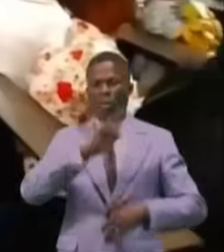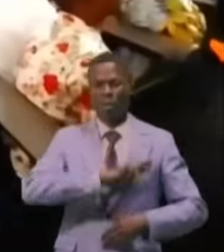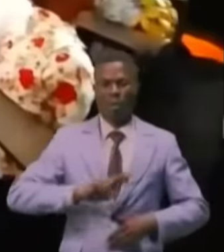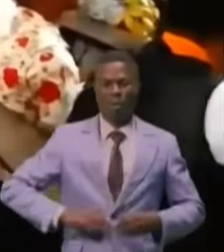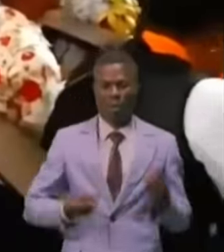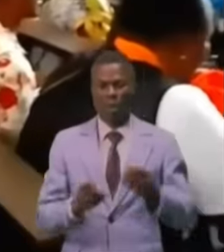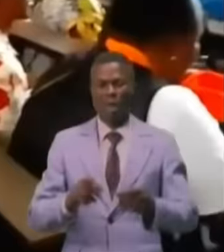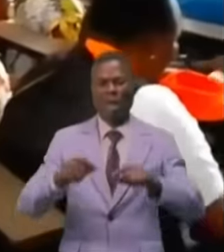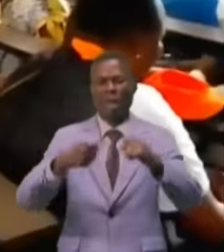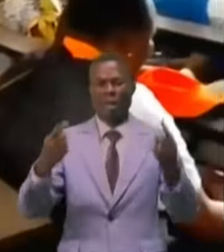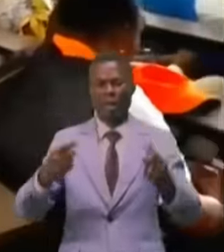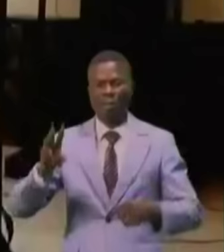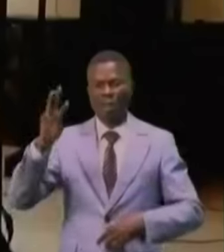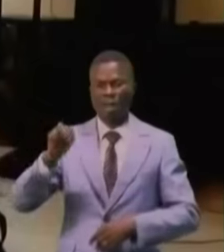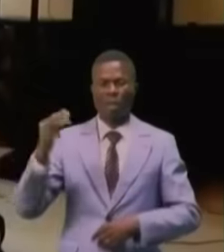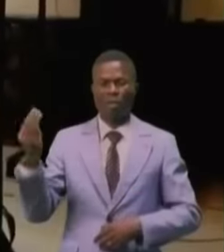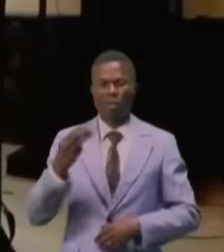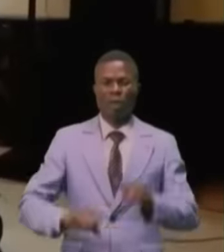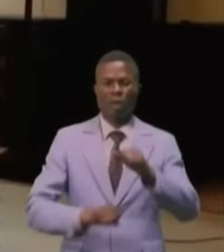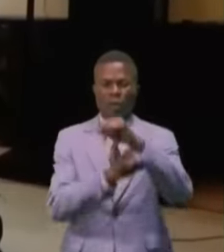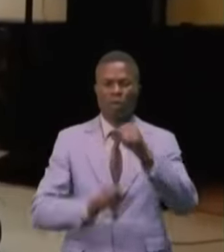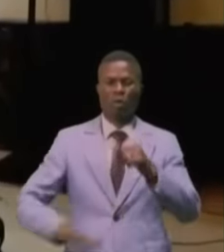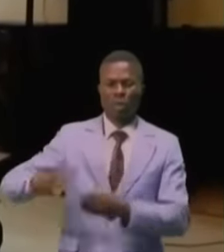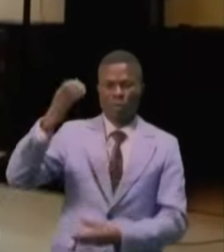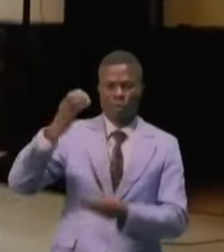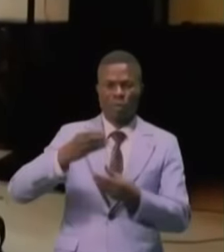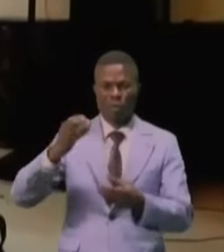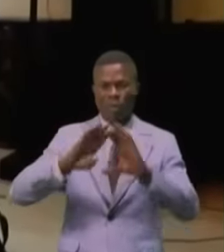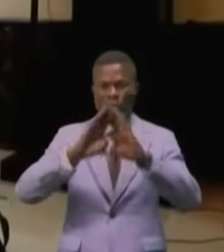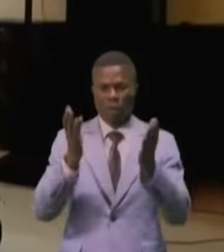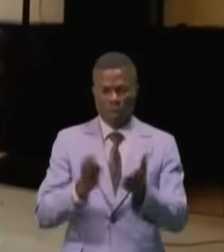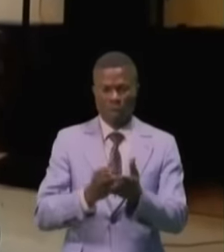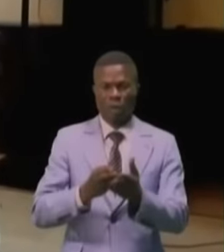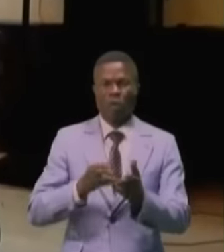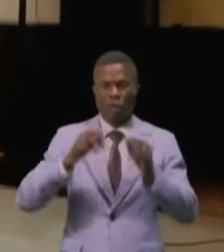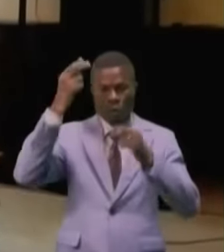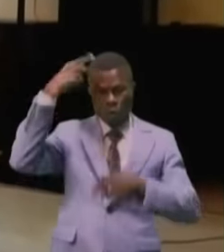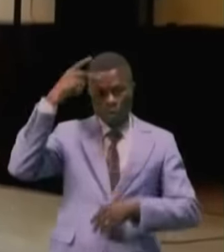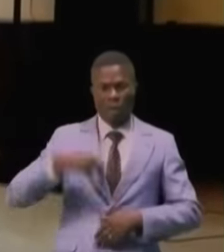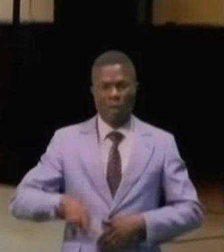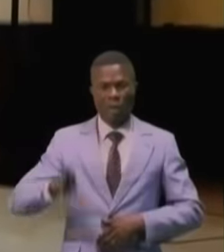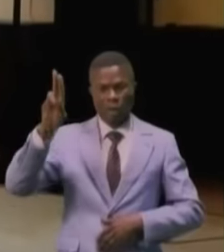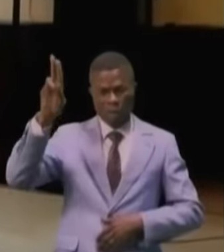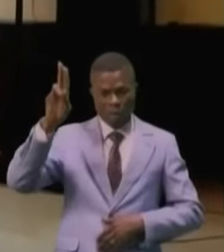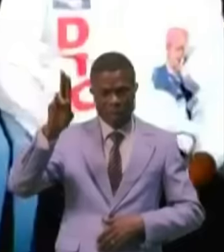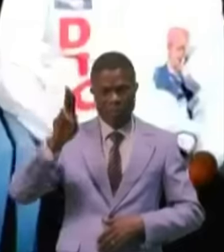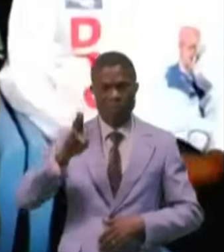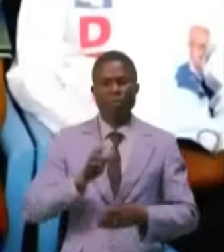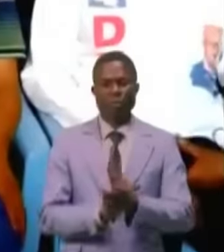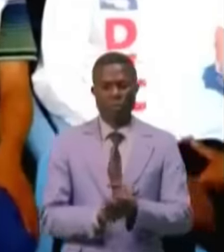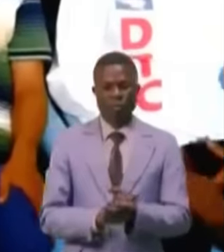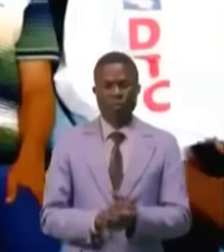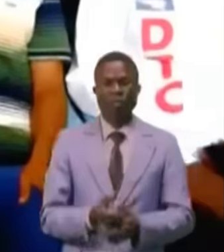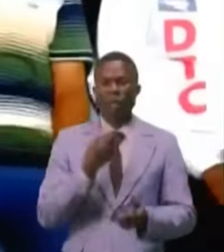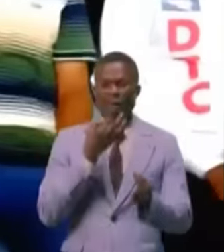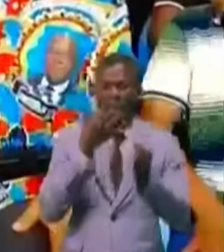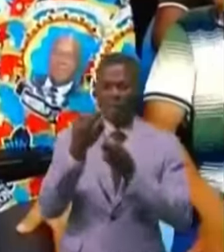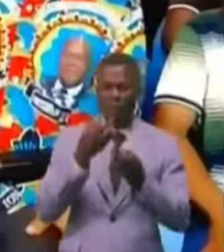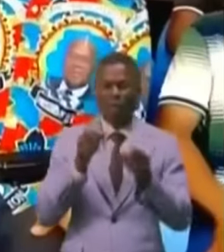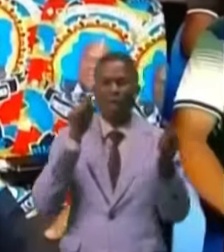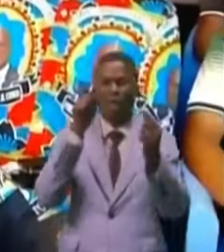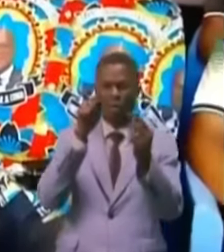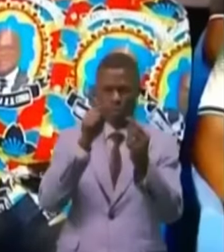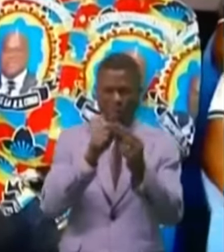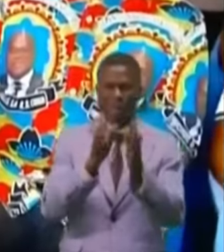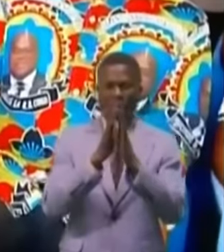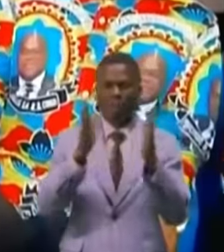M23 soutenus par les Rwanda. Le secrétaire fédéral de l'UDPS Tshisekedi Ahi, Antoine Kalulambi, a donné les objectifs de cette